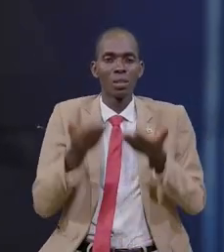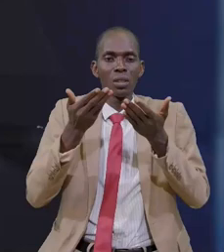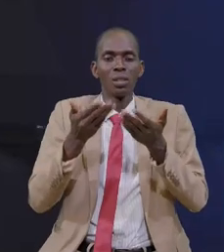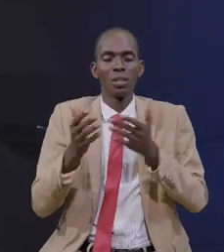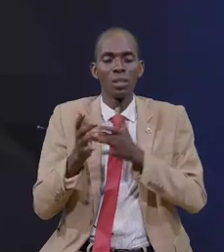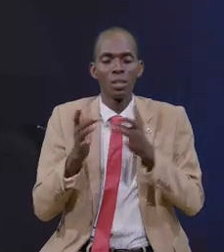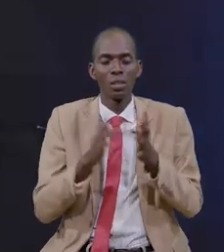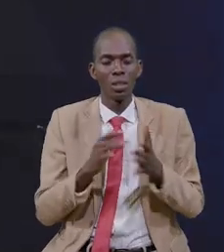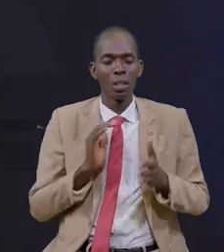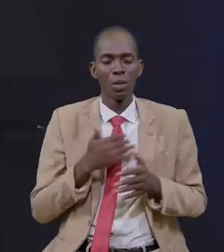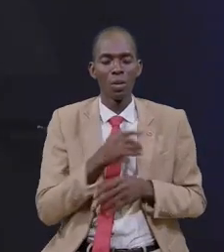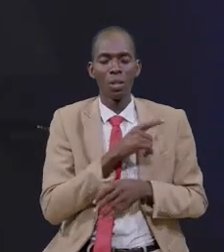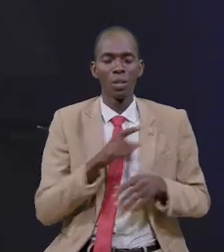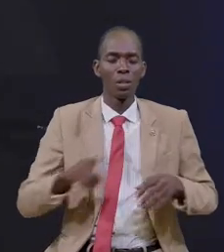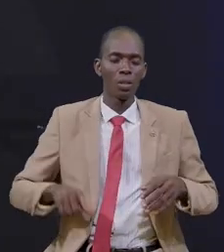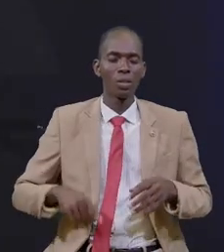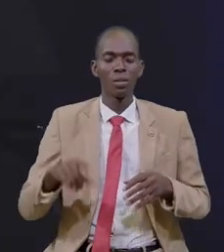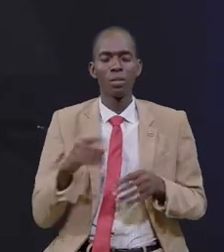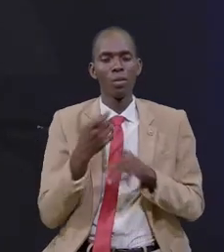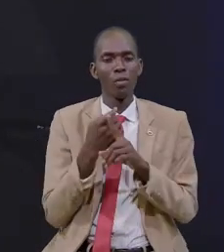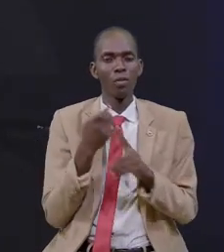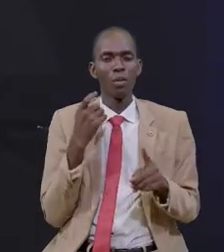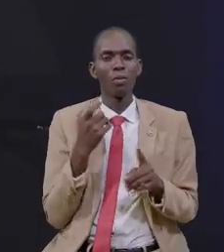Jésus notre Seigneur.